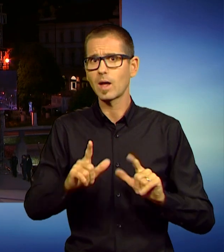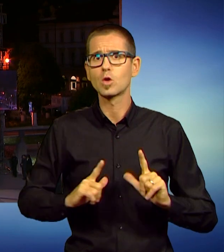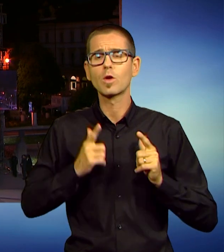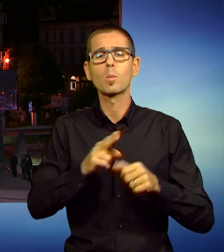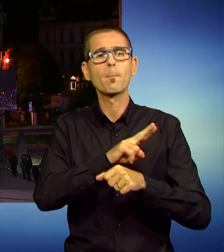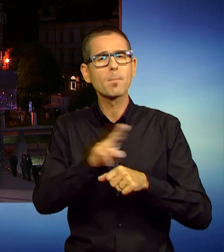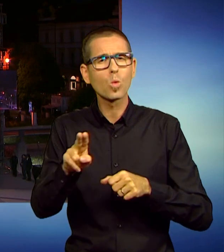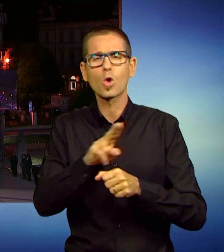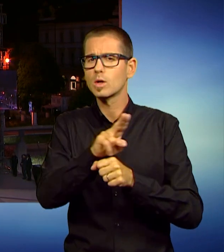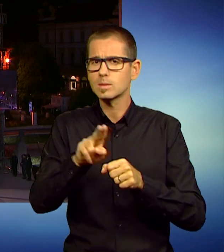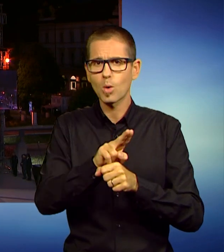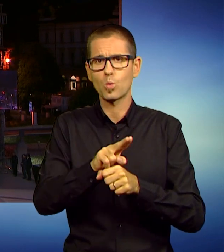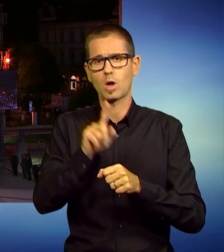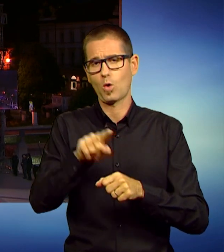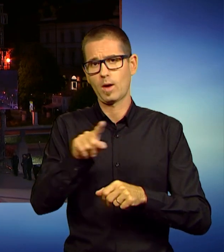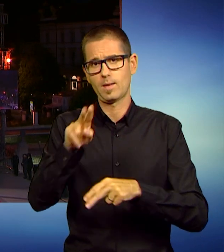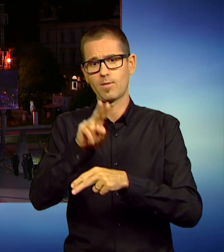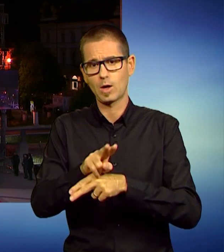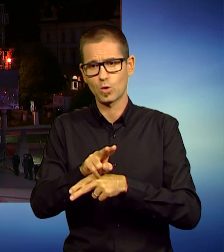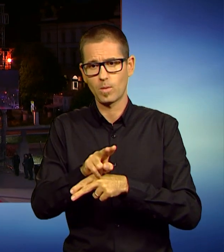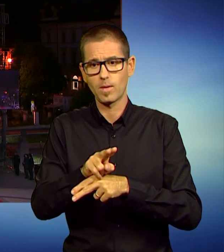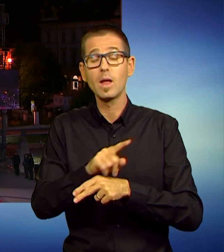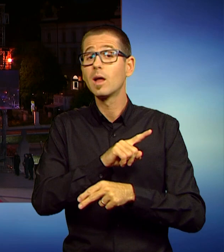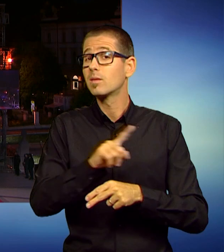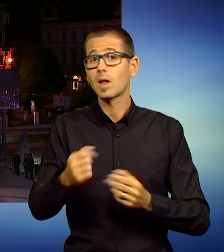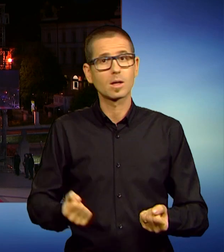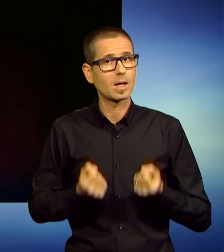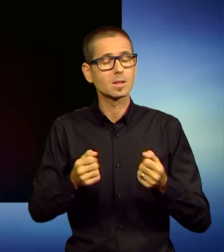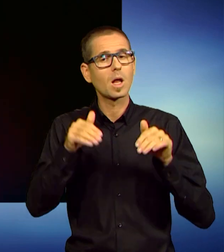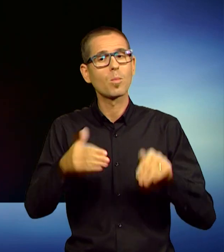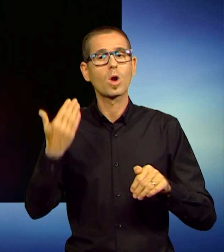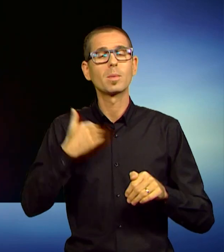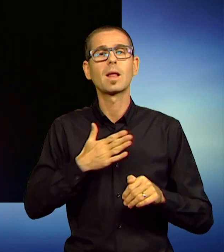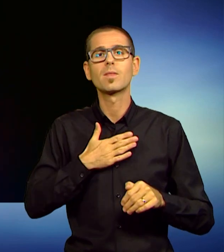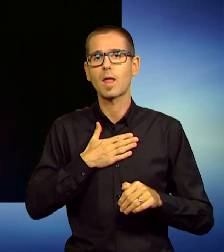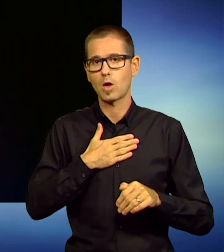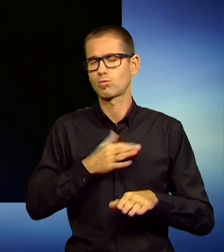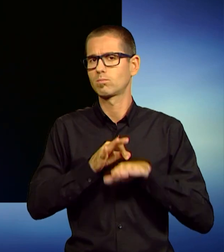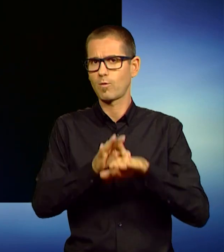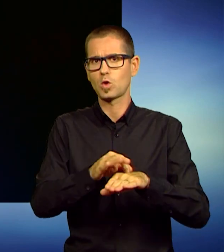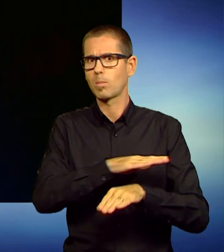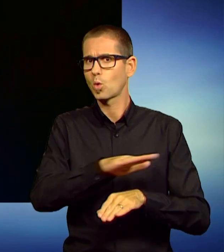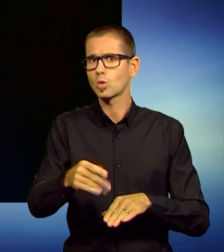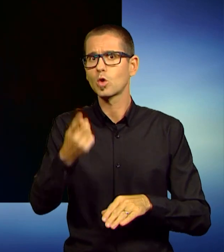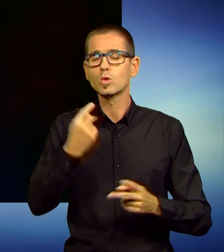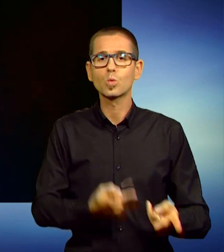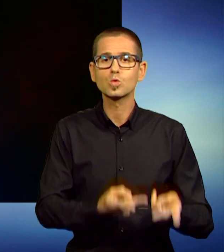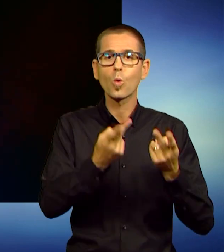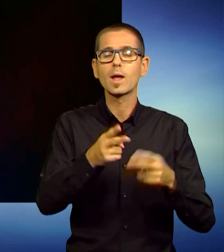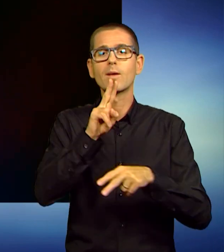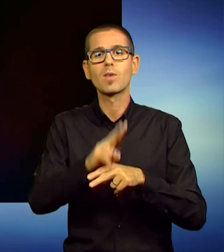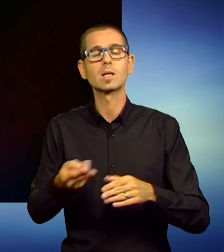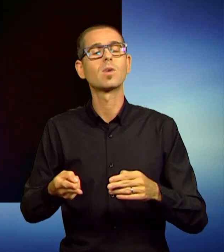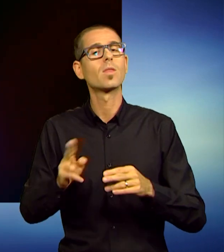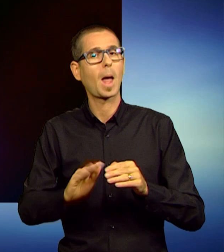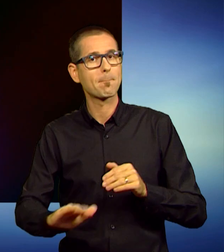polno, izpolnjeno in varno. Nenasilje mora biti naše vodilo povsod, od vzgoje in varstva